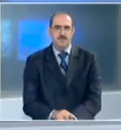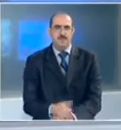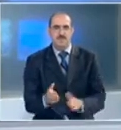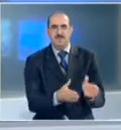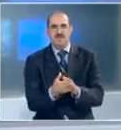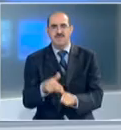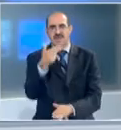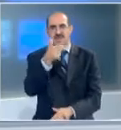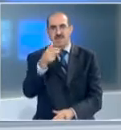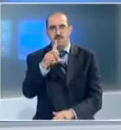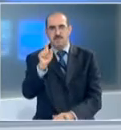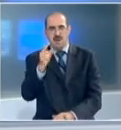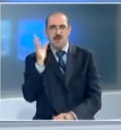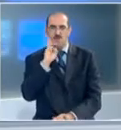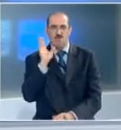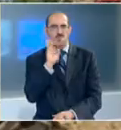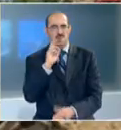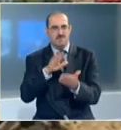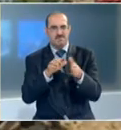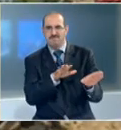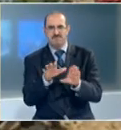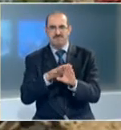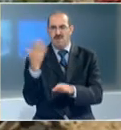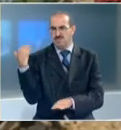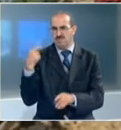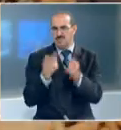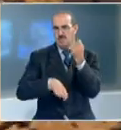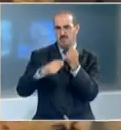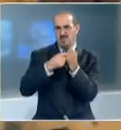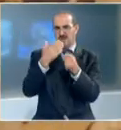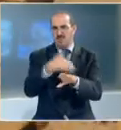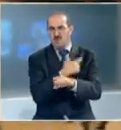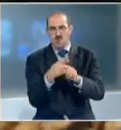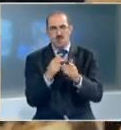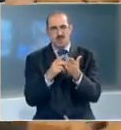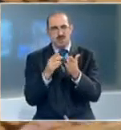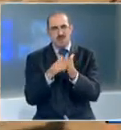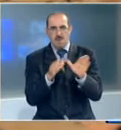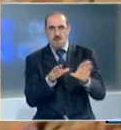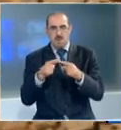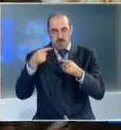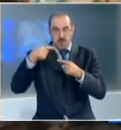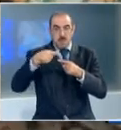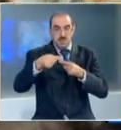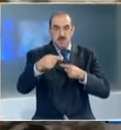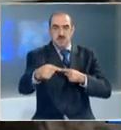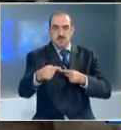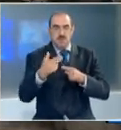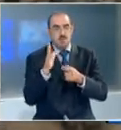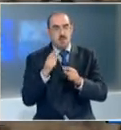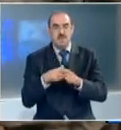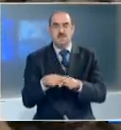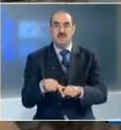في النيبال ارتفعت حصيلة ضحايا الزلزال الذي ضرب البلاد الأسبوع الماضي والهزات الارتدادية التي تبعته إلى أكثر